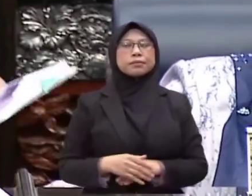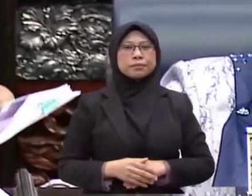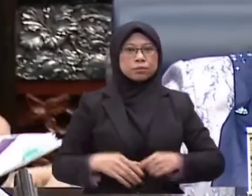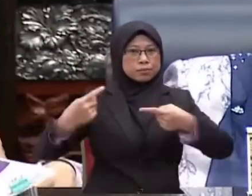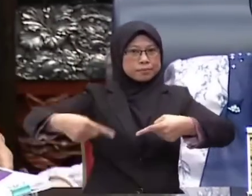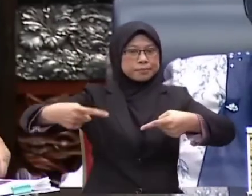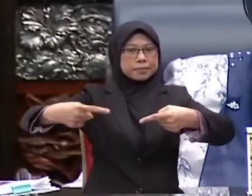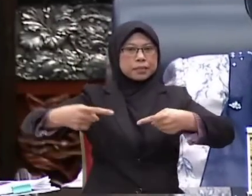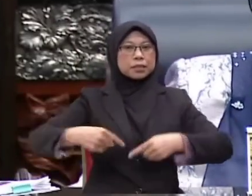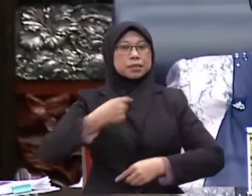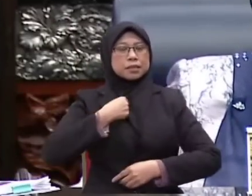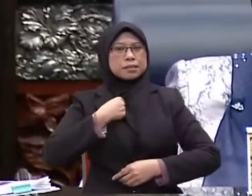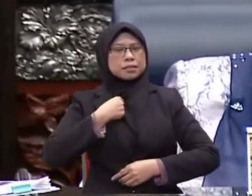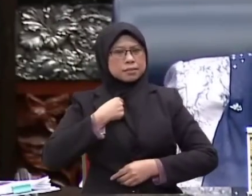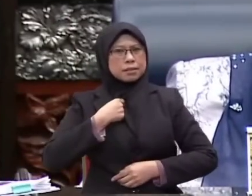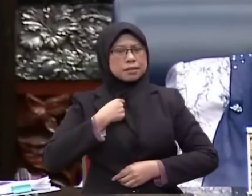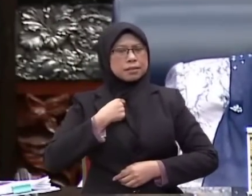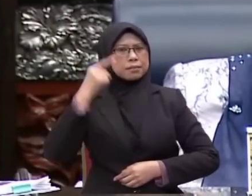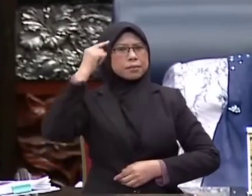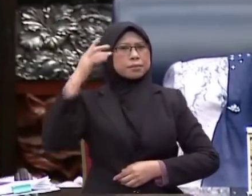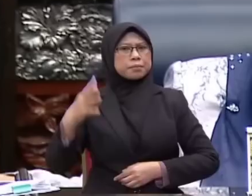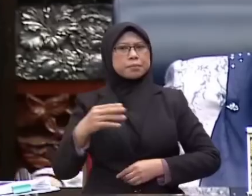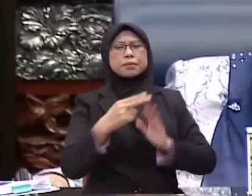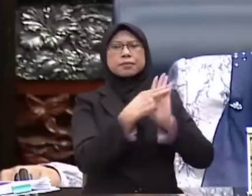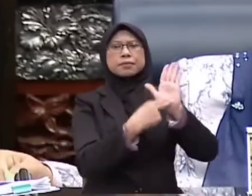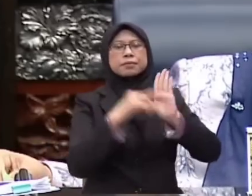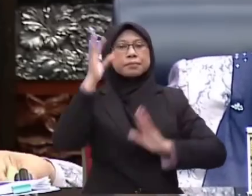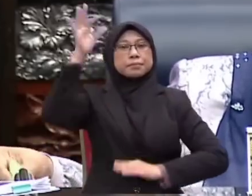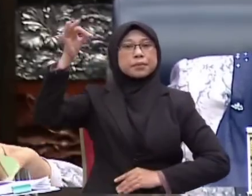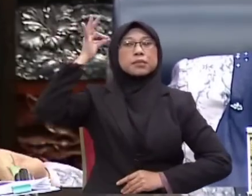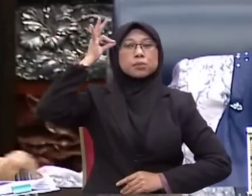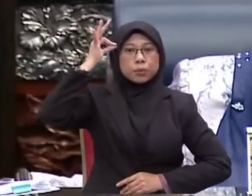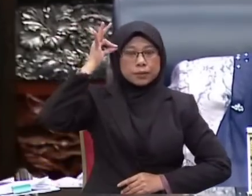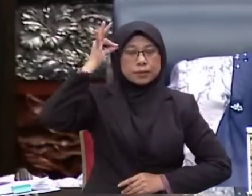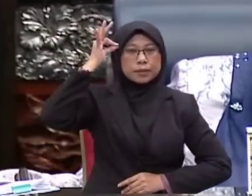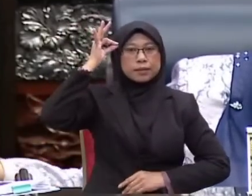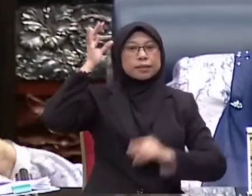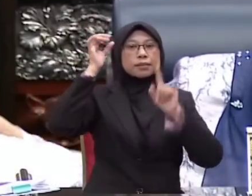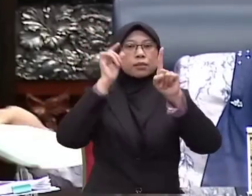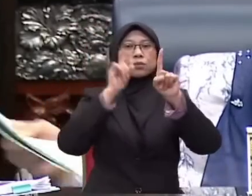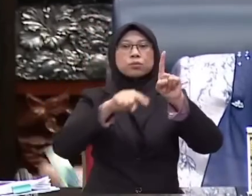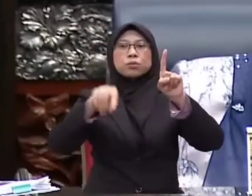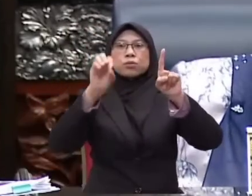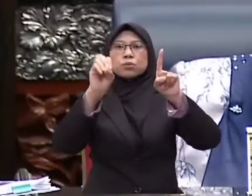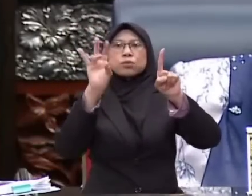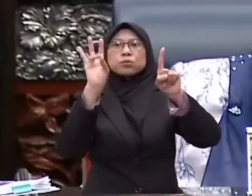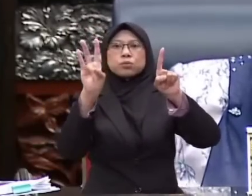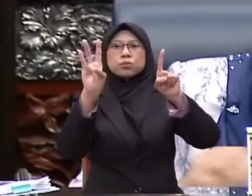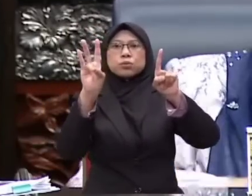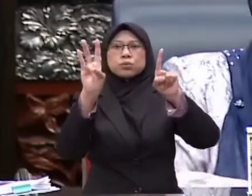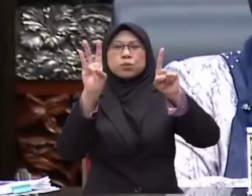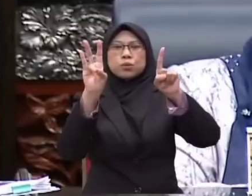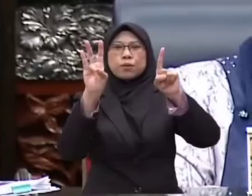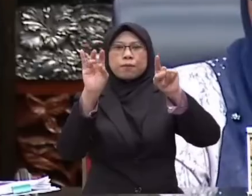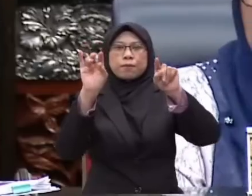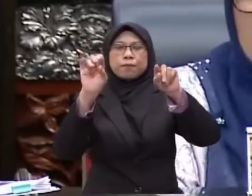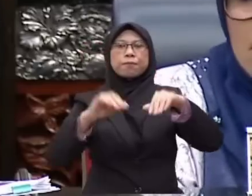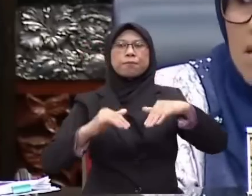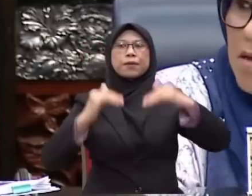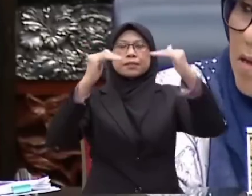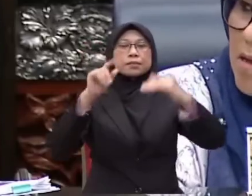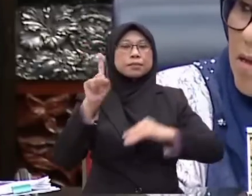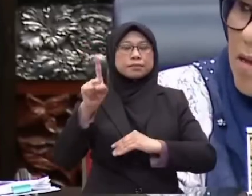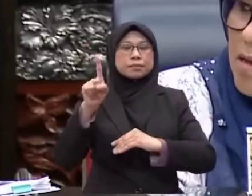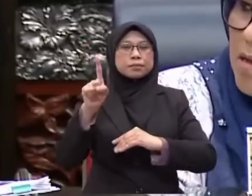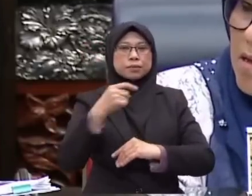dibahaskan. Saya menghujahkan berdasarkan Perlembagaan Persekutuan, Perkara 107 Fasal 1